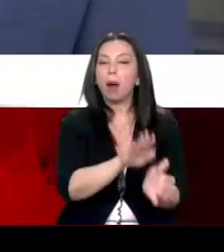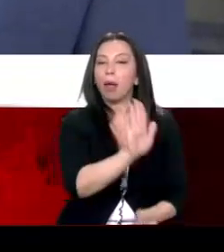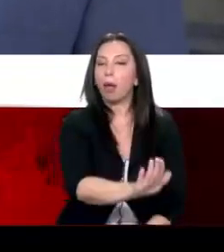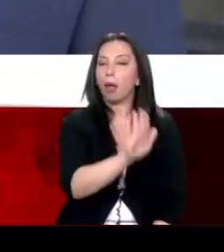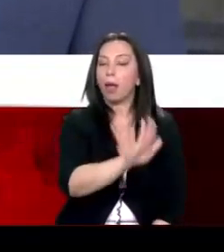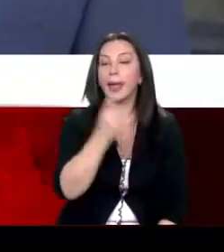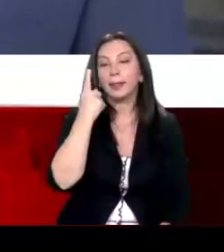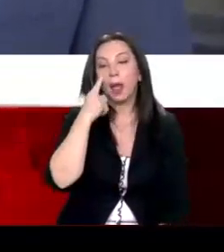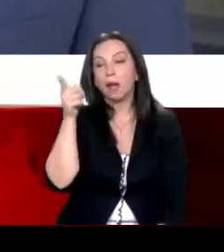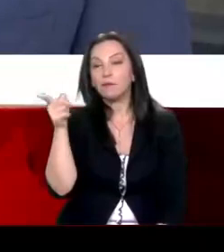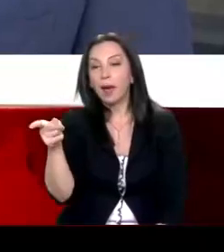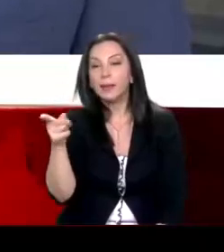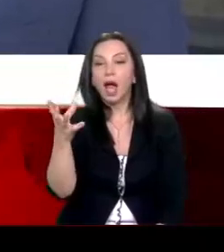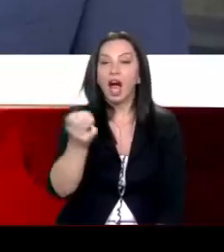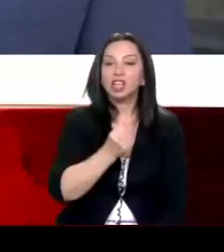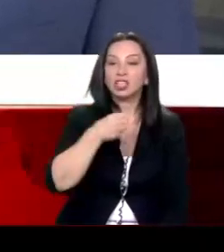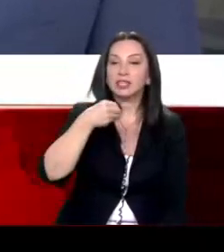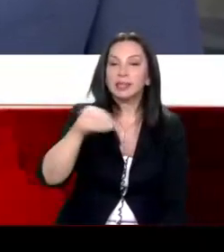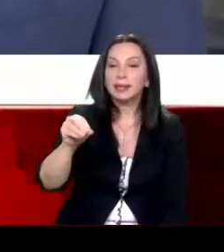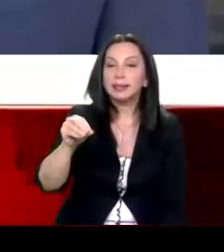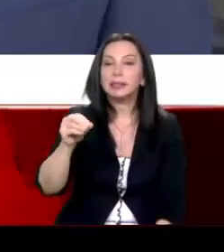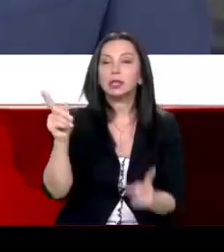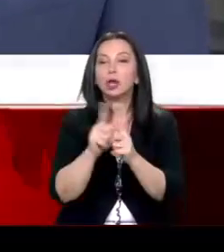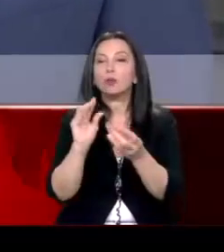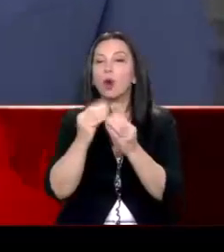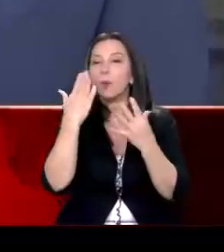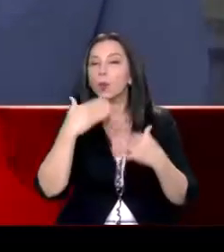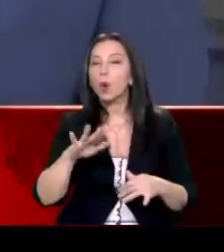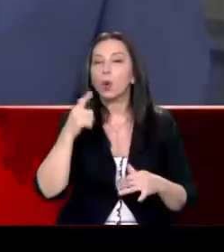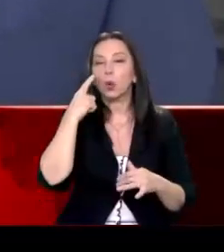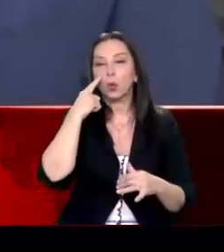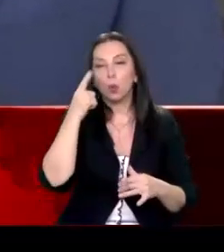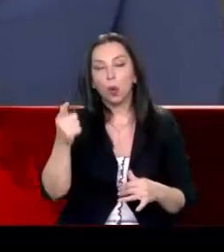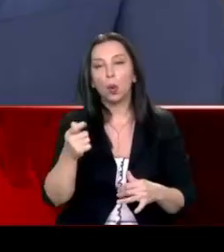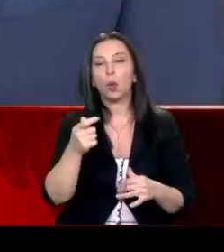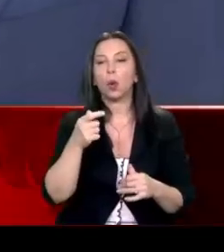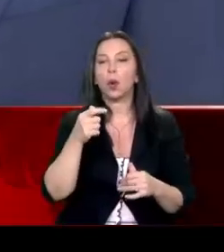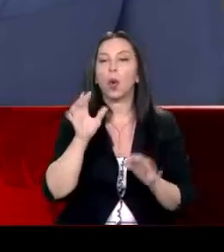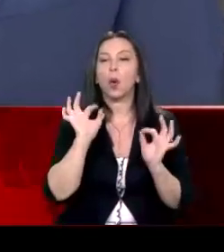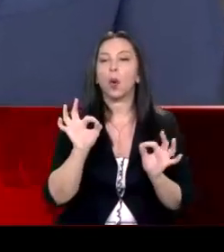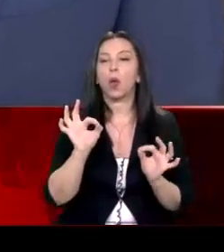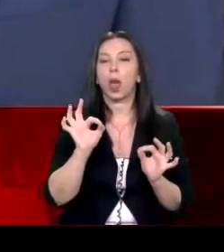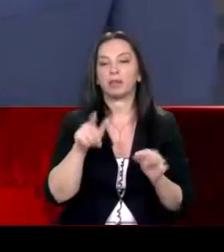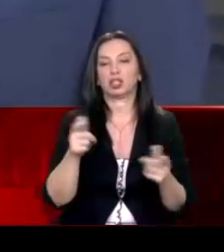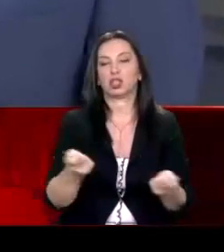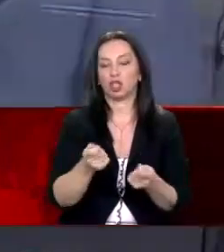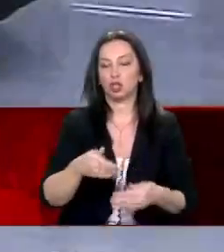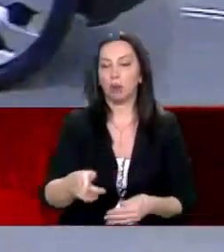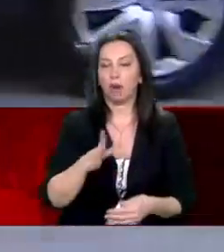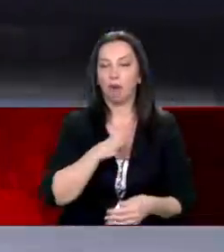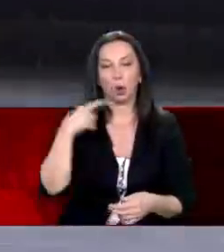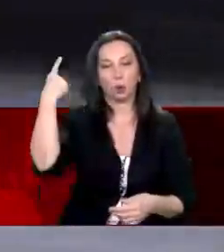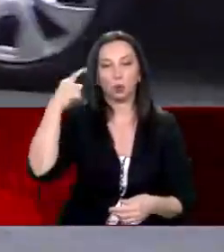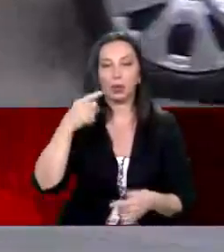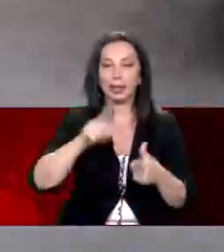Hem devletimize hem de alıcı satıcı arasında bir problem olmadığı için nakde dönmesiyle alakalı önemli bir uygulama olduğunu düşünüyoruz.